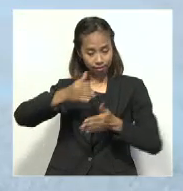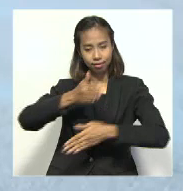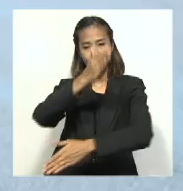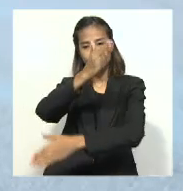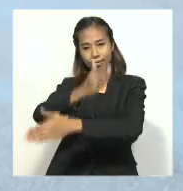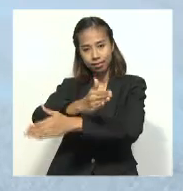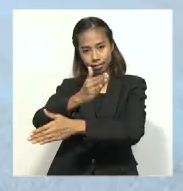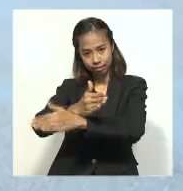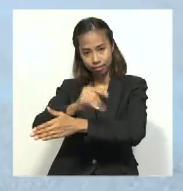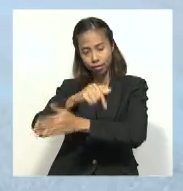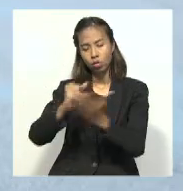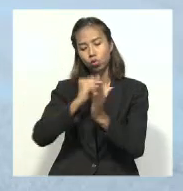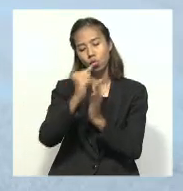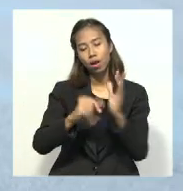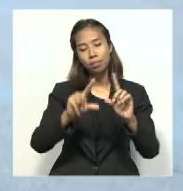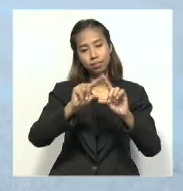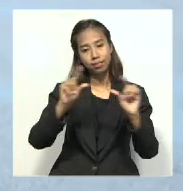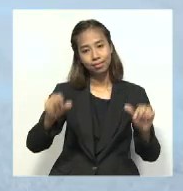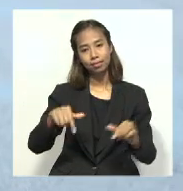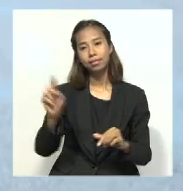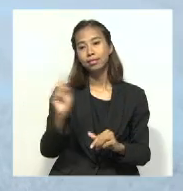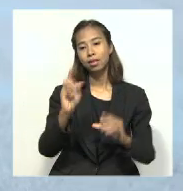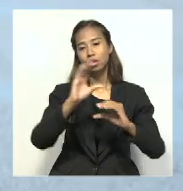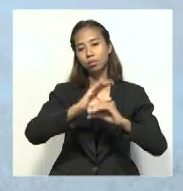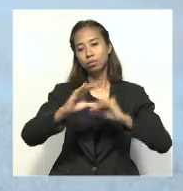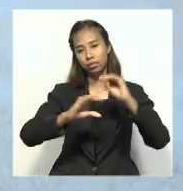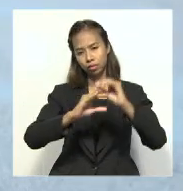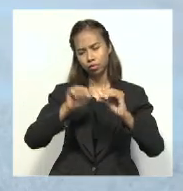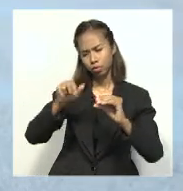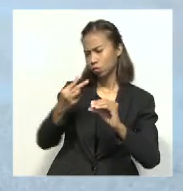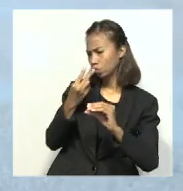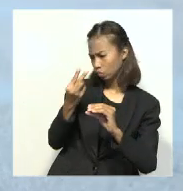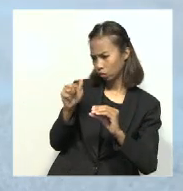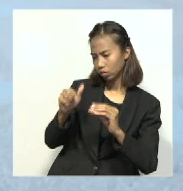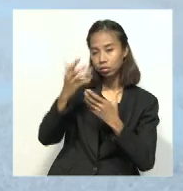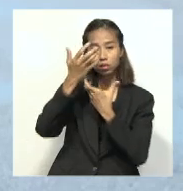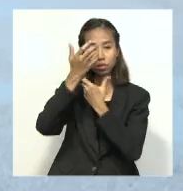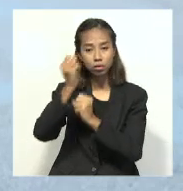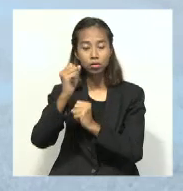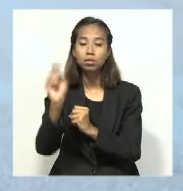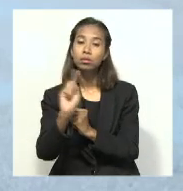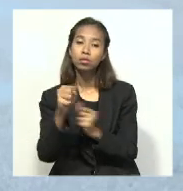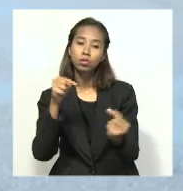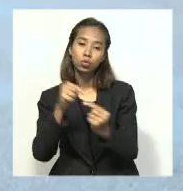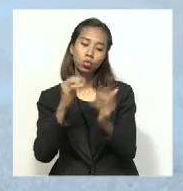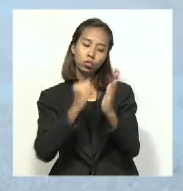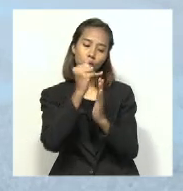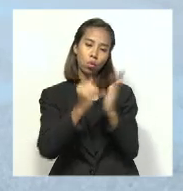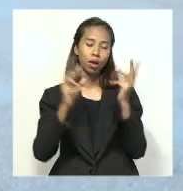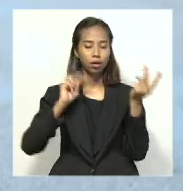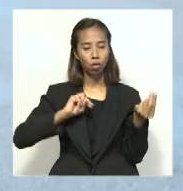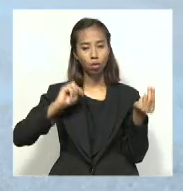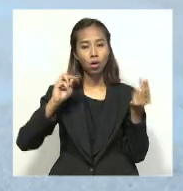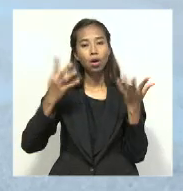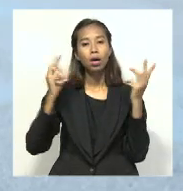อำเภอบึงสามพันจังหวัดเพชรบูรณ์นะครับตรงนี้ถือว่าเป็นโครงการที่มีความน่าสนใจเพราะว่ามีการเชื่อมโยงเส้นทางระหว่างจังหวัดนครสวรรค์จังหวัดเ